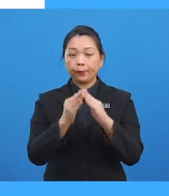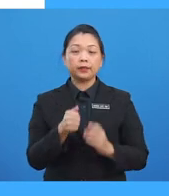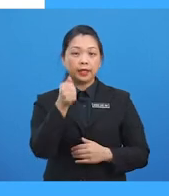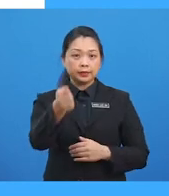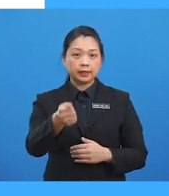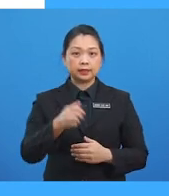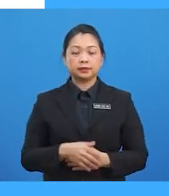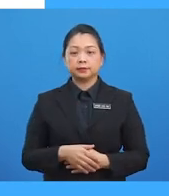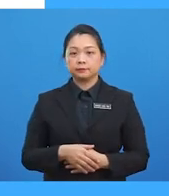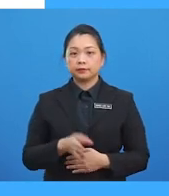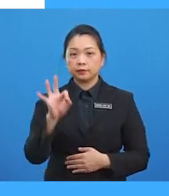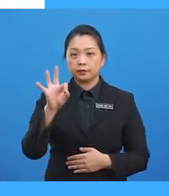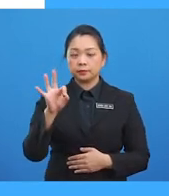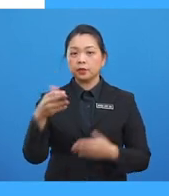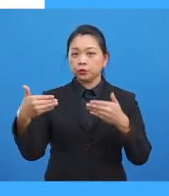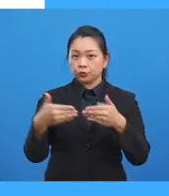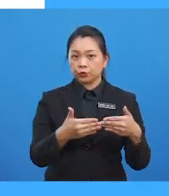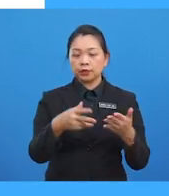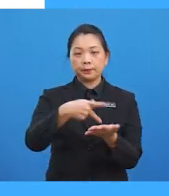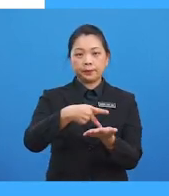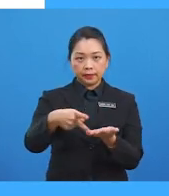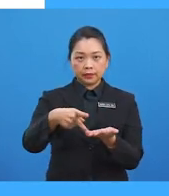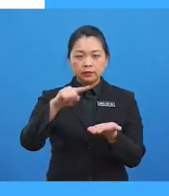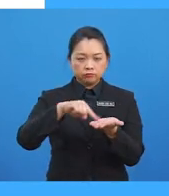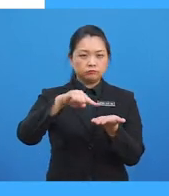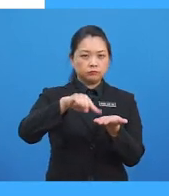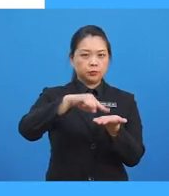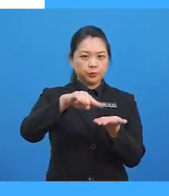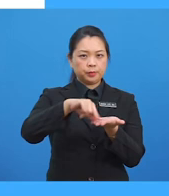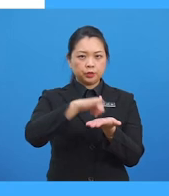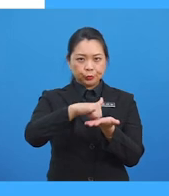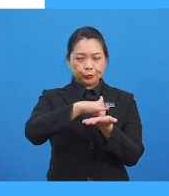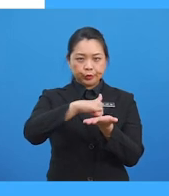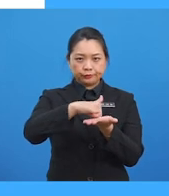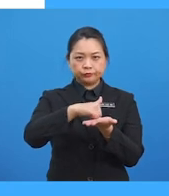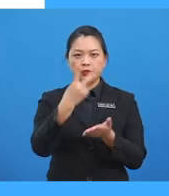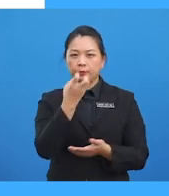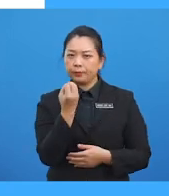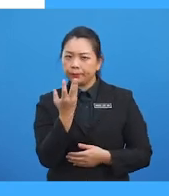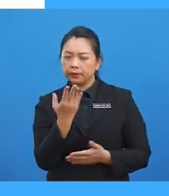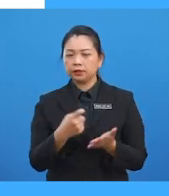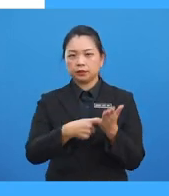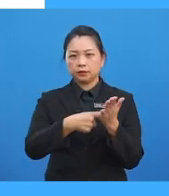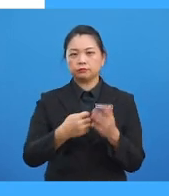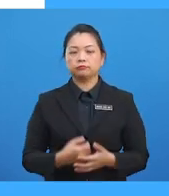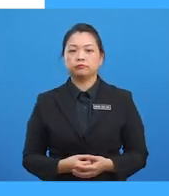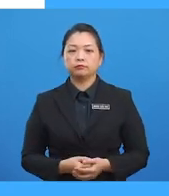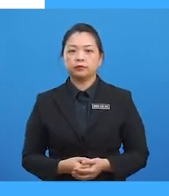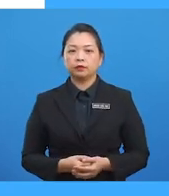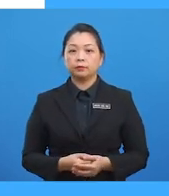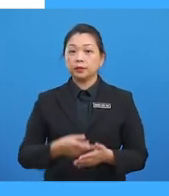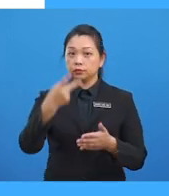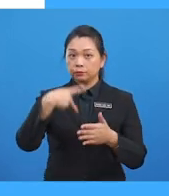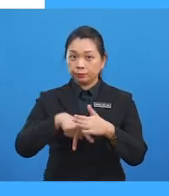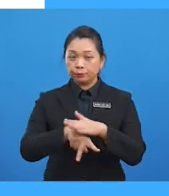Kesembilan, teruskan dengan pembayaran semak yuran dalam jadual skim harga. Kesepuluh, cetak salinan